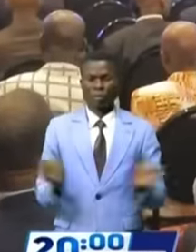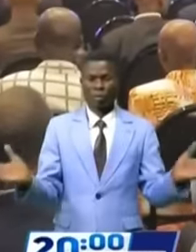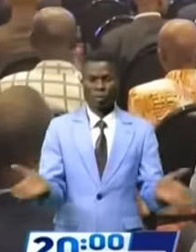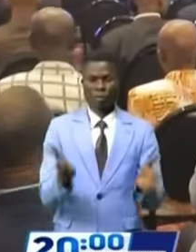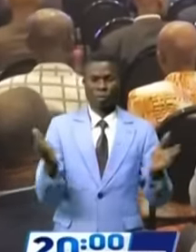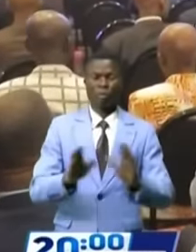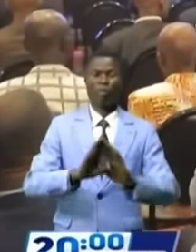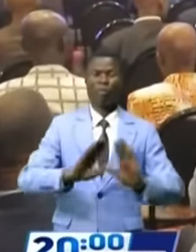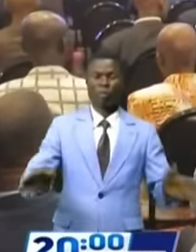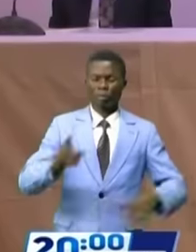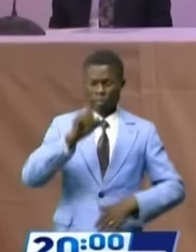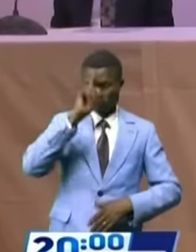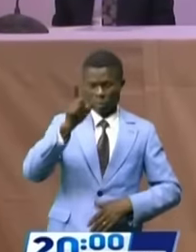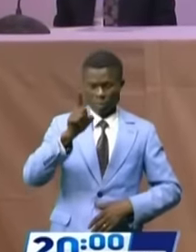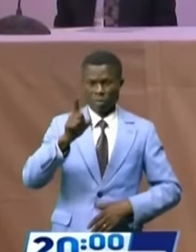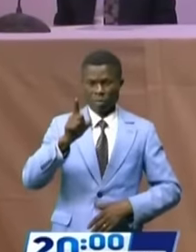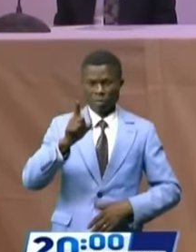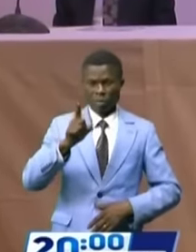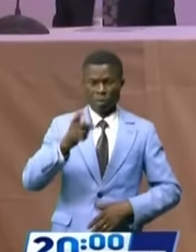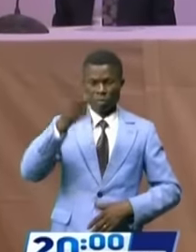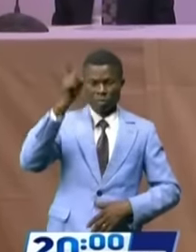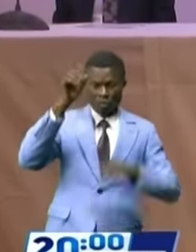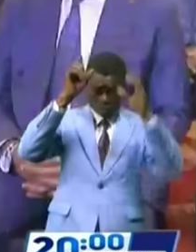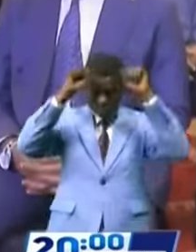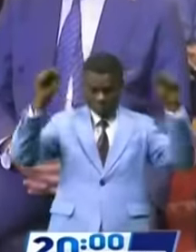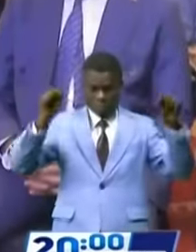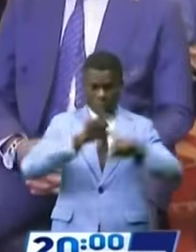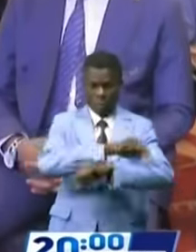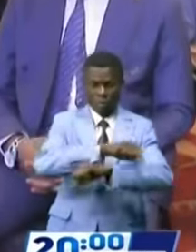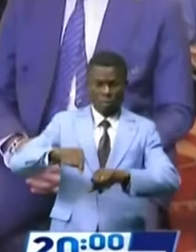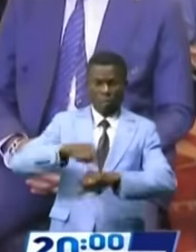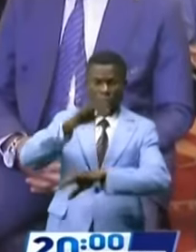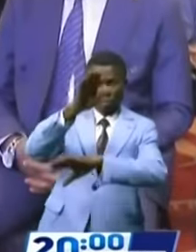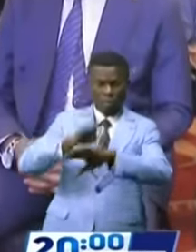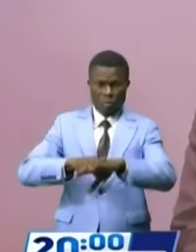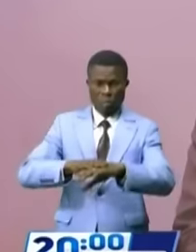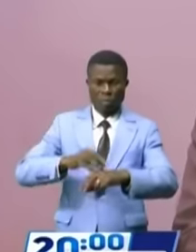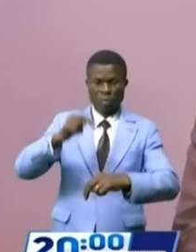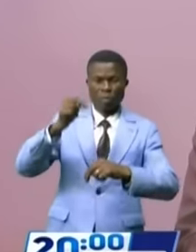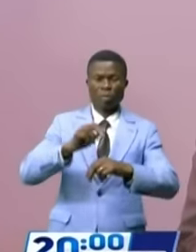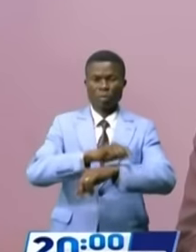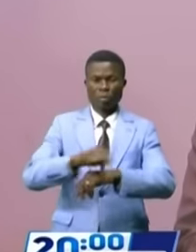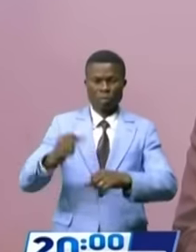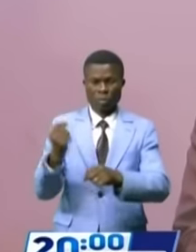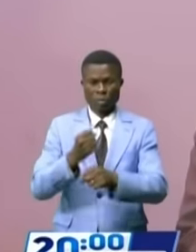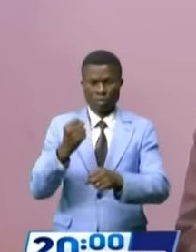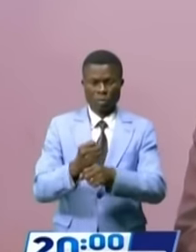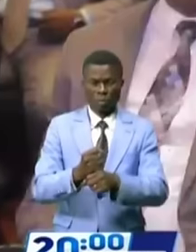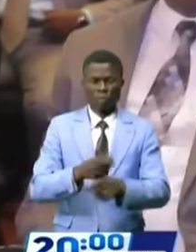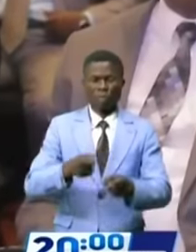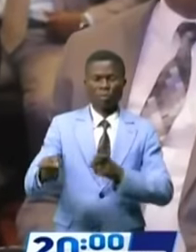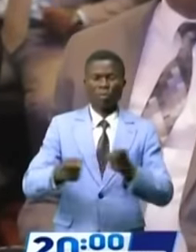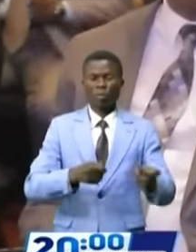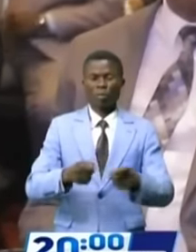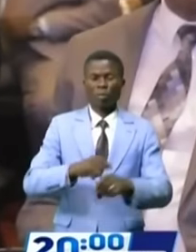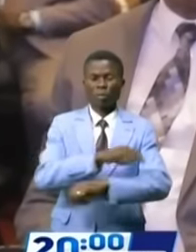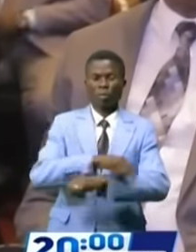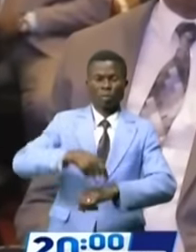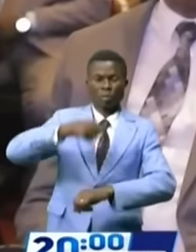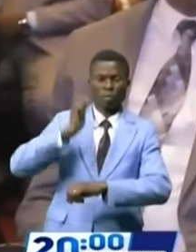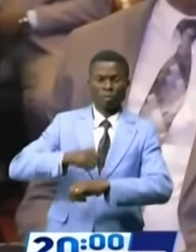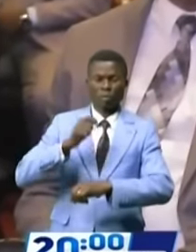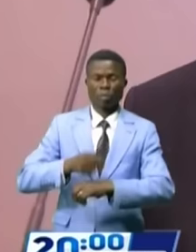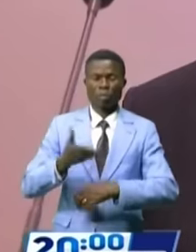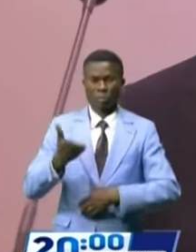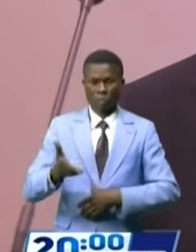Renforcer les capacités managériales des premiers présidents des cours d'appel et des greffiers dans la gestion des cours, tribunaux et des